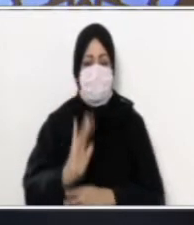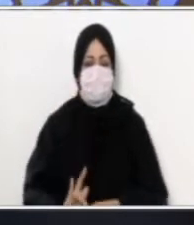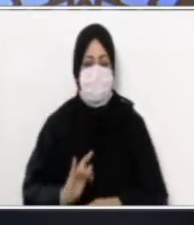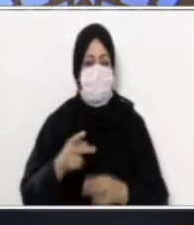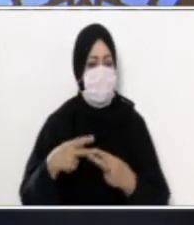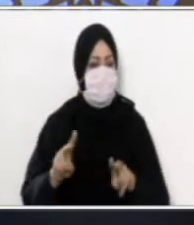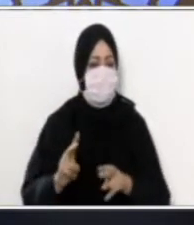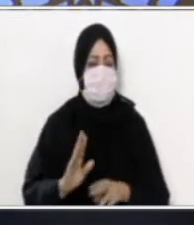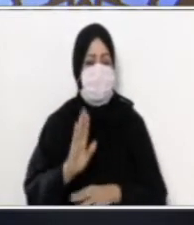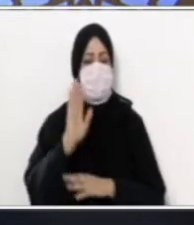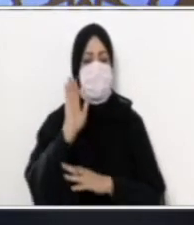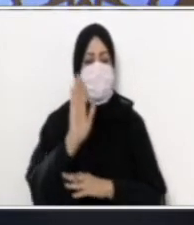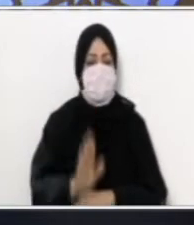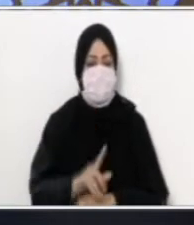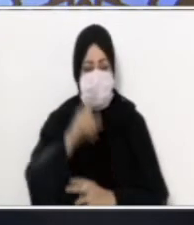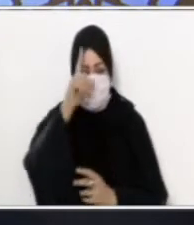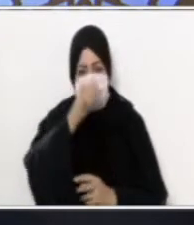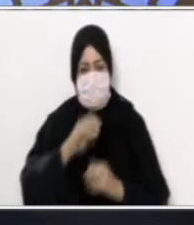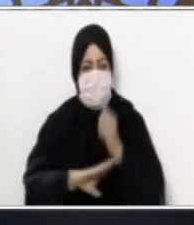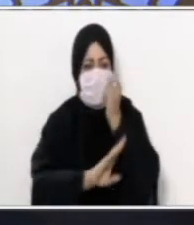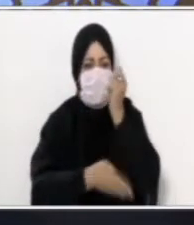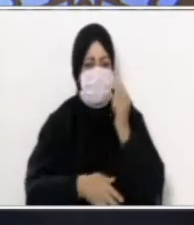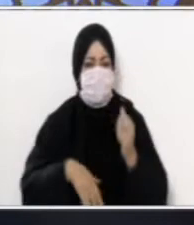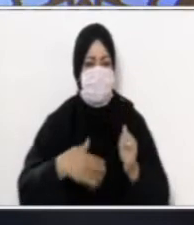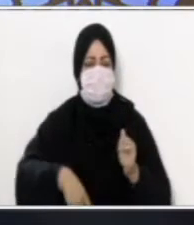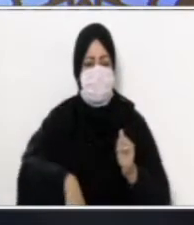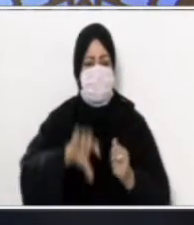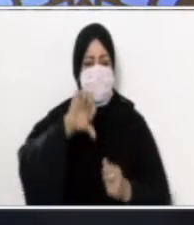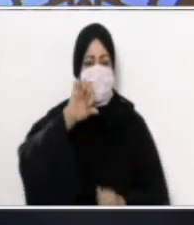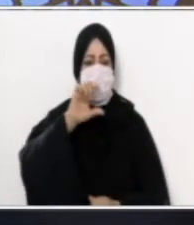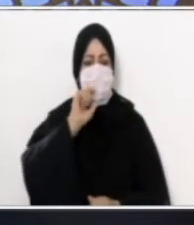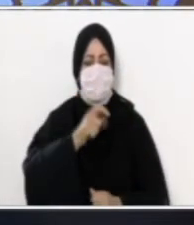واضح. هذا سؤالي وجزاكم الله خير. وإياكم إن شاء الله.